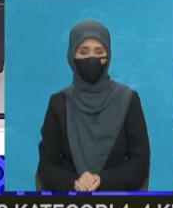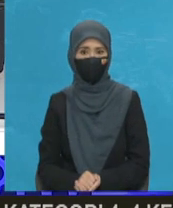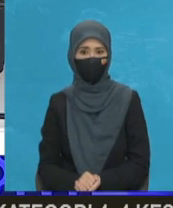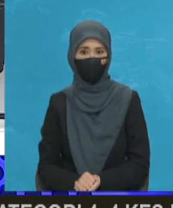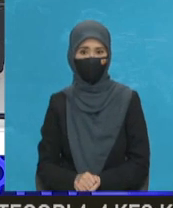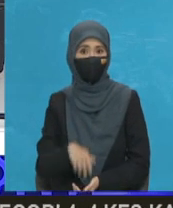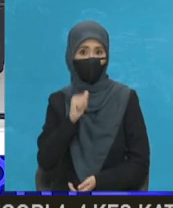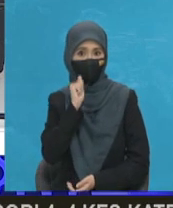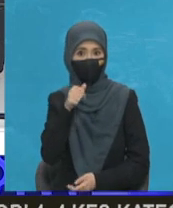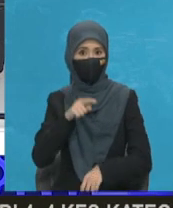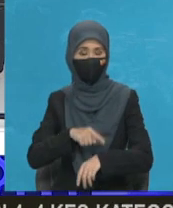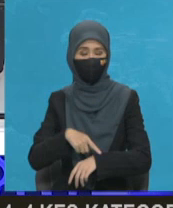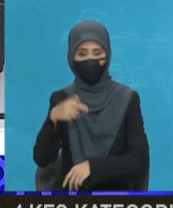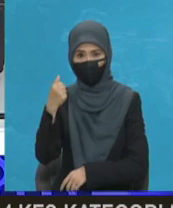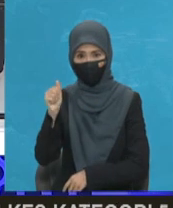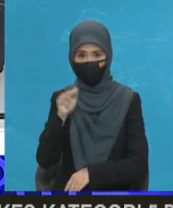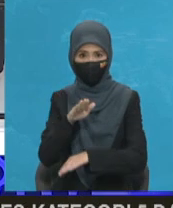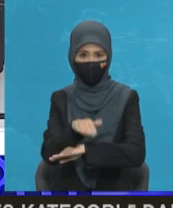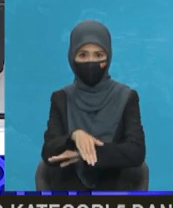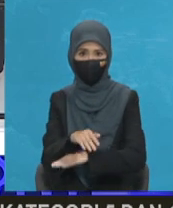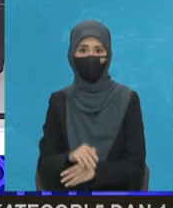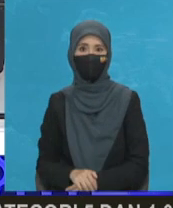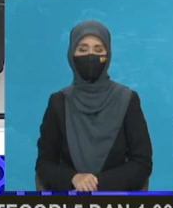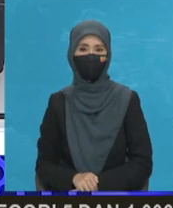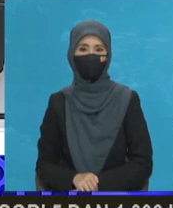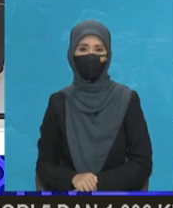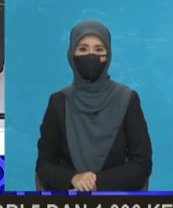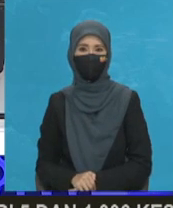pukul 10.00 esok 24 March 2012